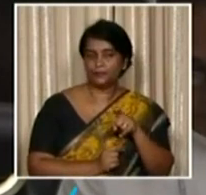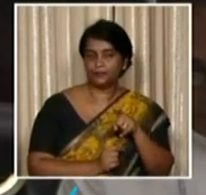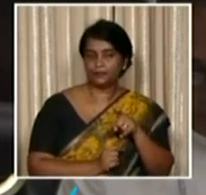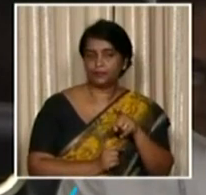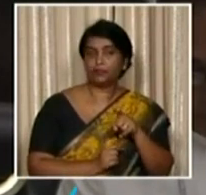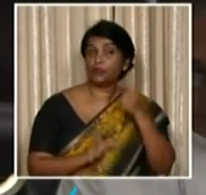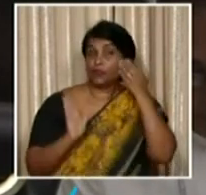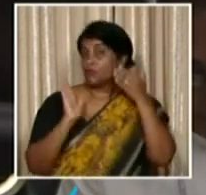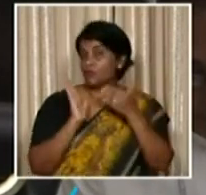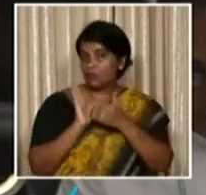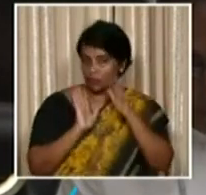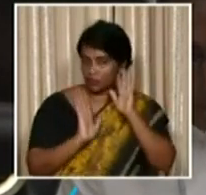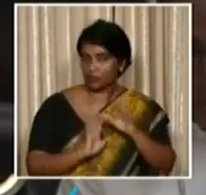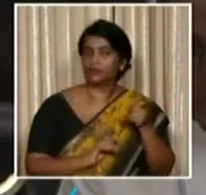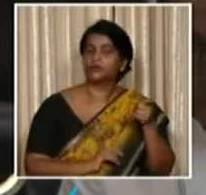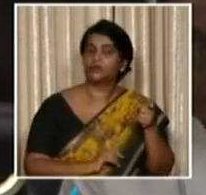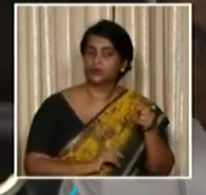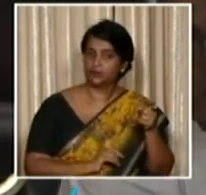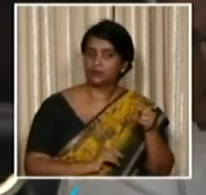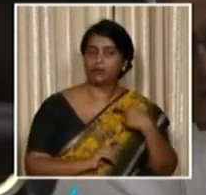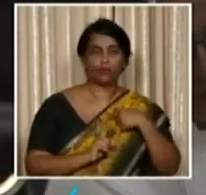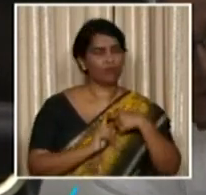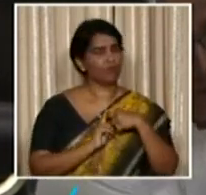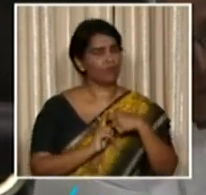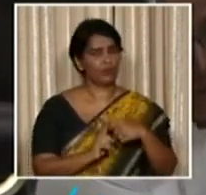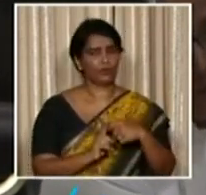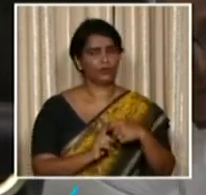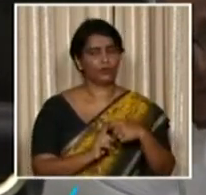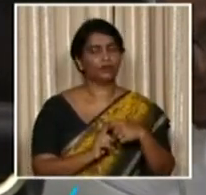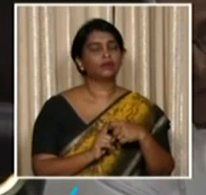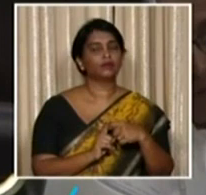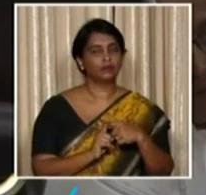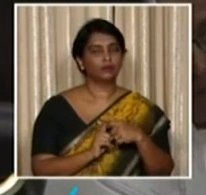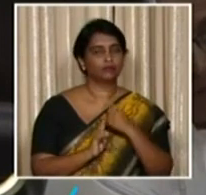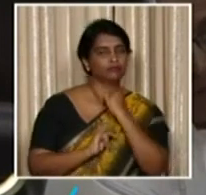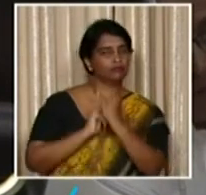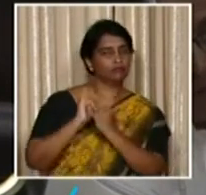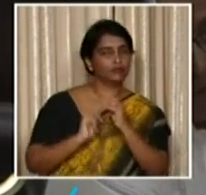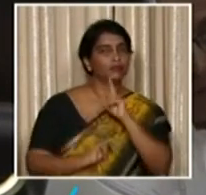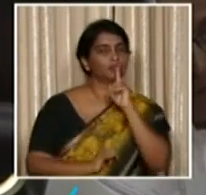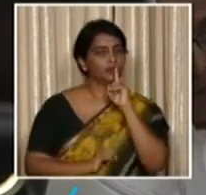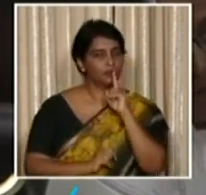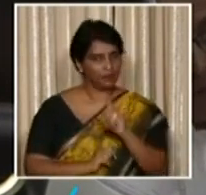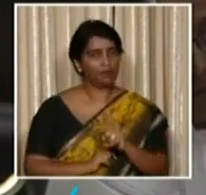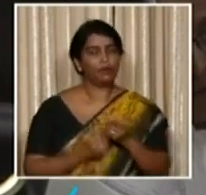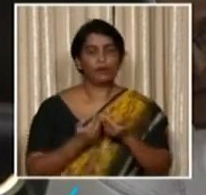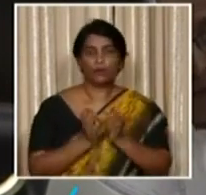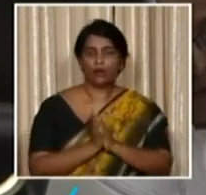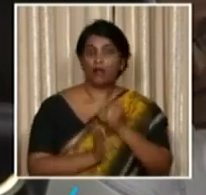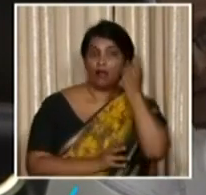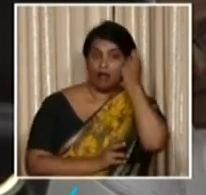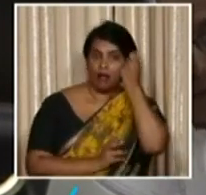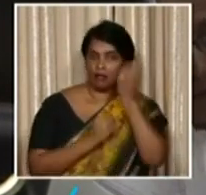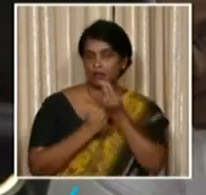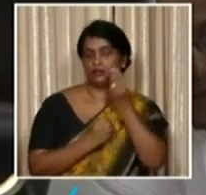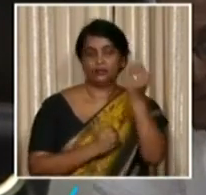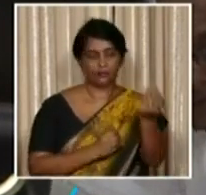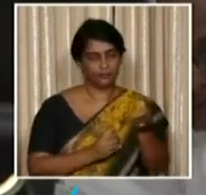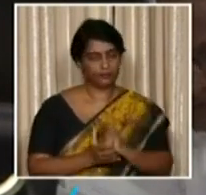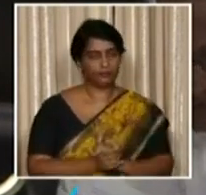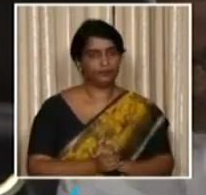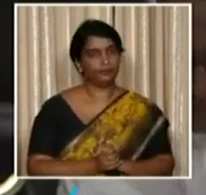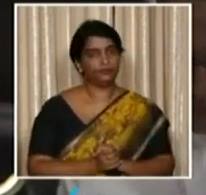දේ සම්බන්ධයෙන් ධනාත්මකව විවේචන ඉදිරිපත් කළා, තමන්ගේ අදහස් ප්‍රකාශ කරා.